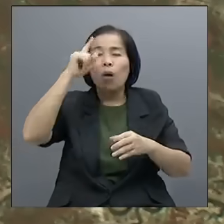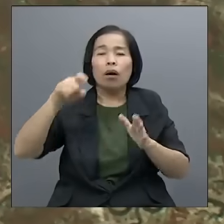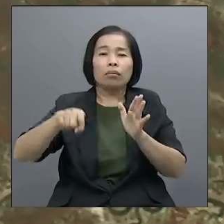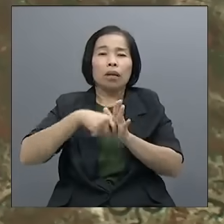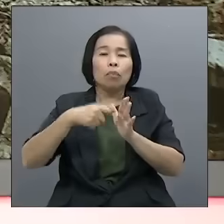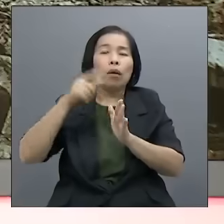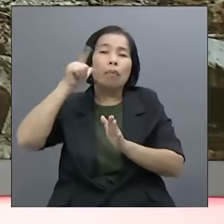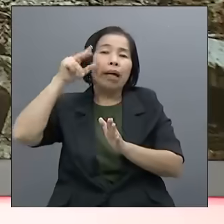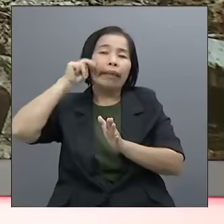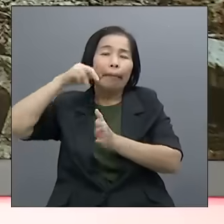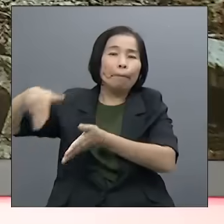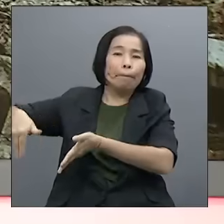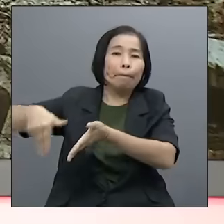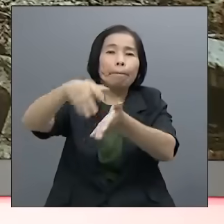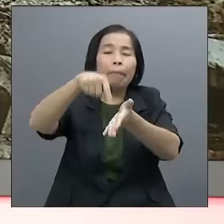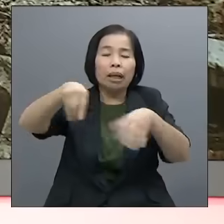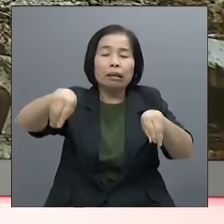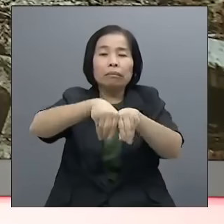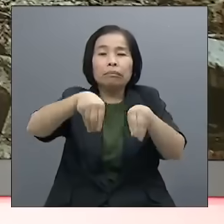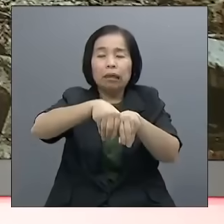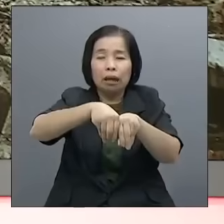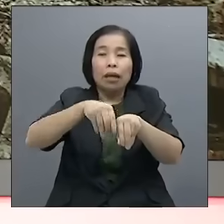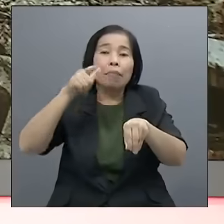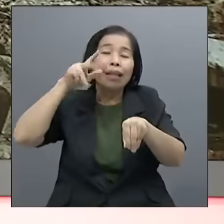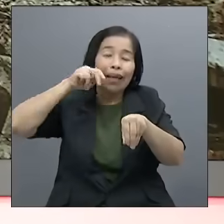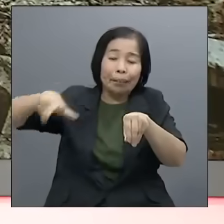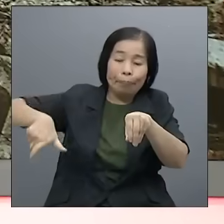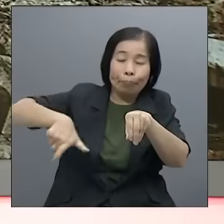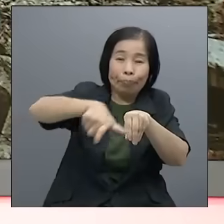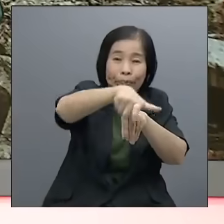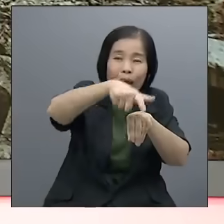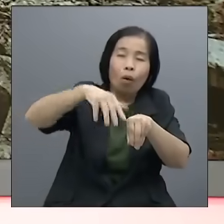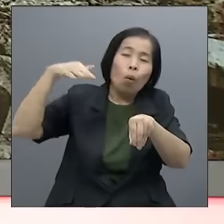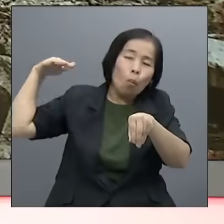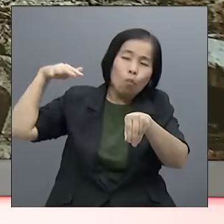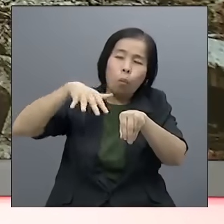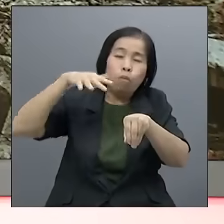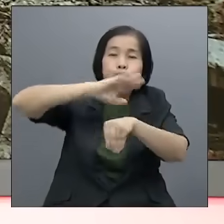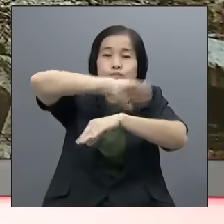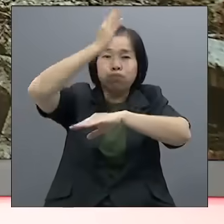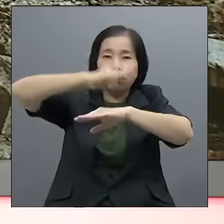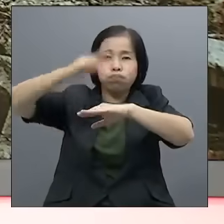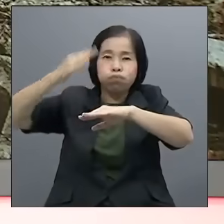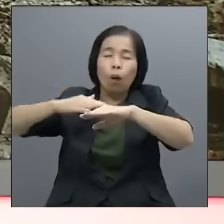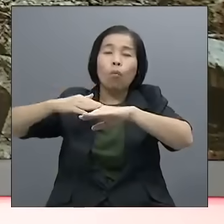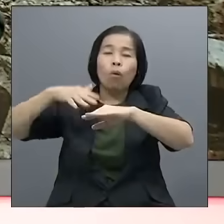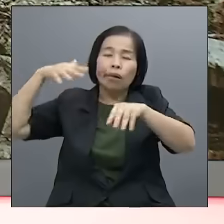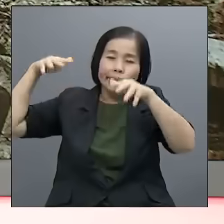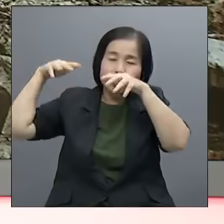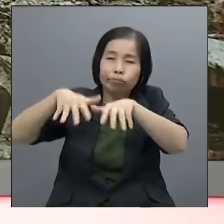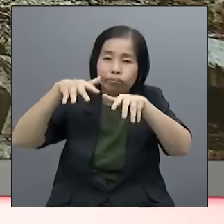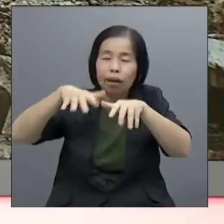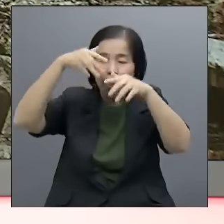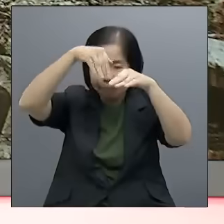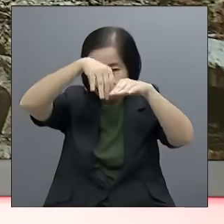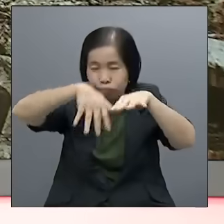ม่น้ำวาดีดานานะคะซึ่งไหลเนี่ยมาจากพื้นที่แถบภูเขาค่ะผ่านเมืองดานาเดอร์นานะคะก่อนที่จะไ